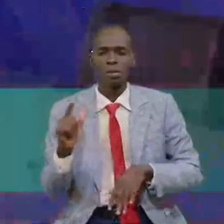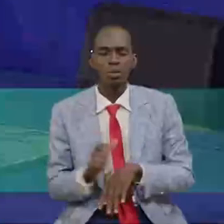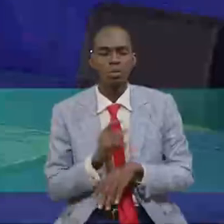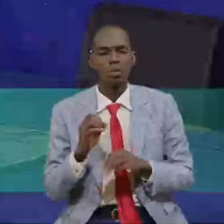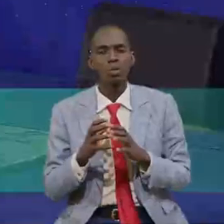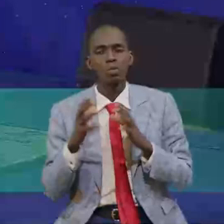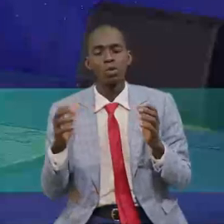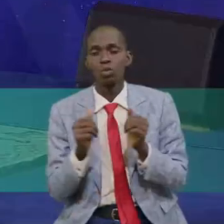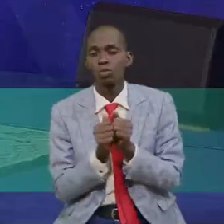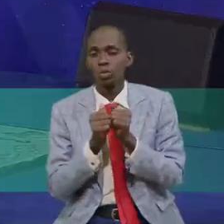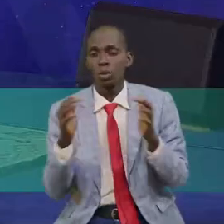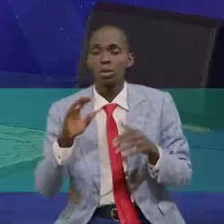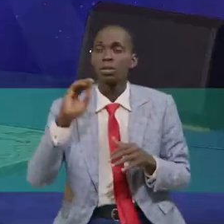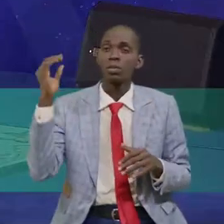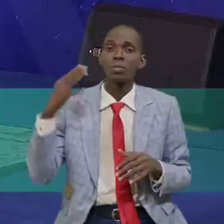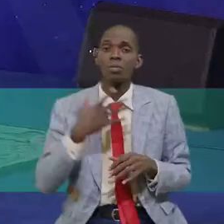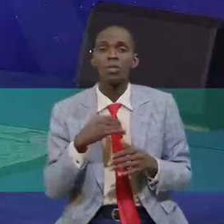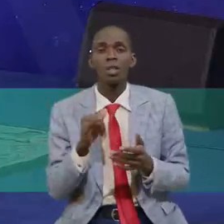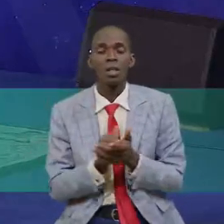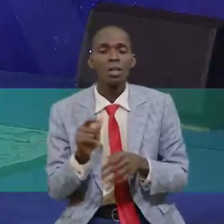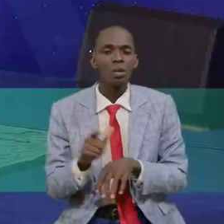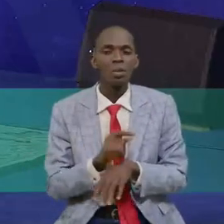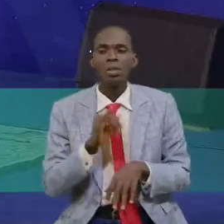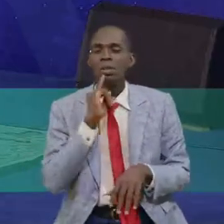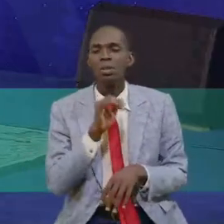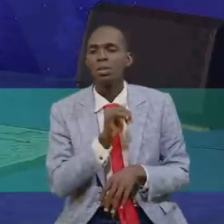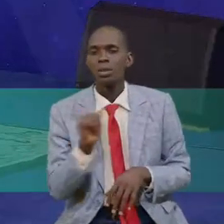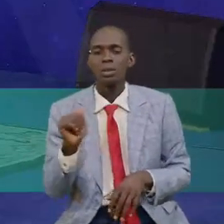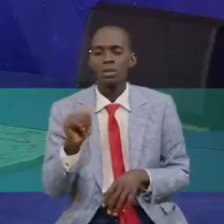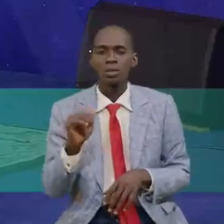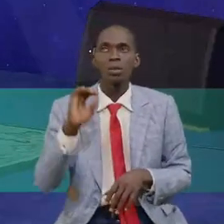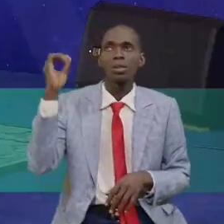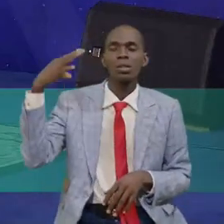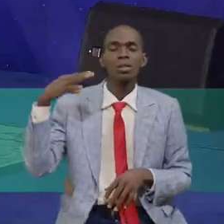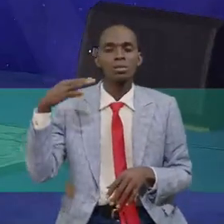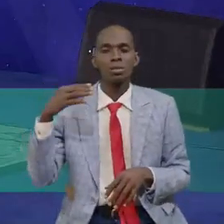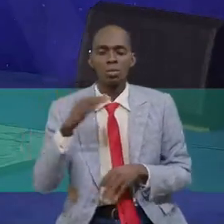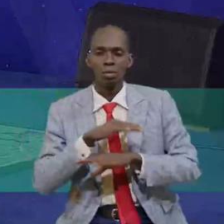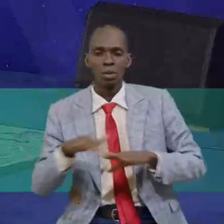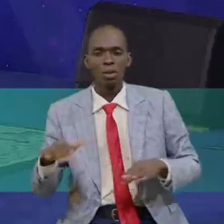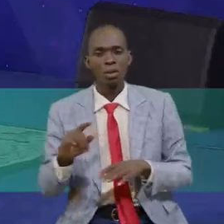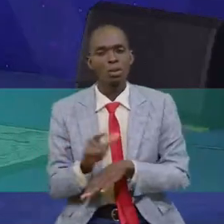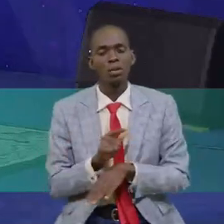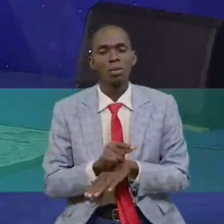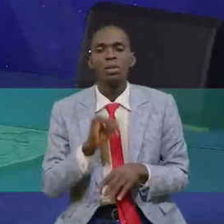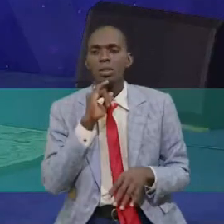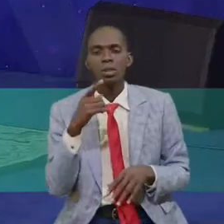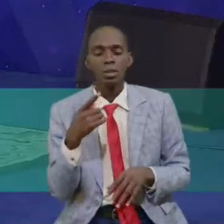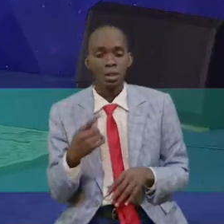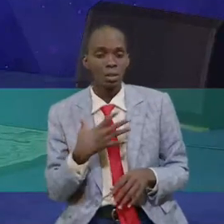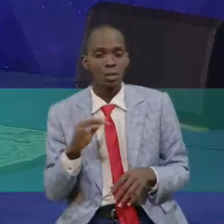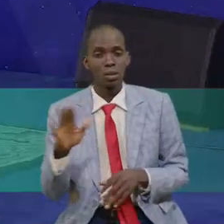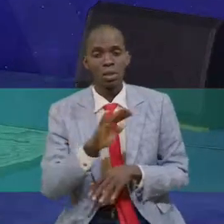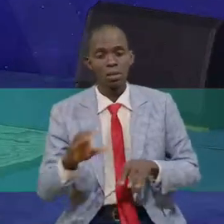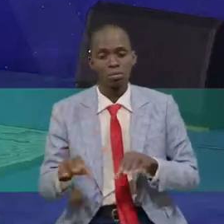grâce. Et le travail est une œuvre, un travail sans grâce. L'activité est sans